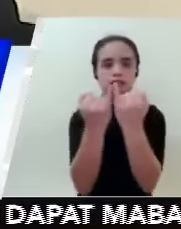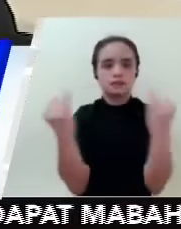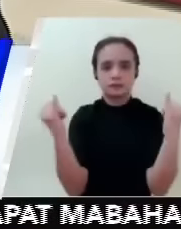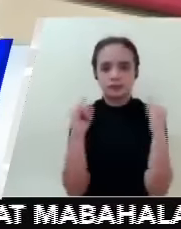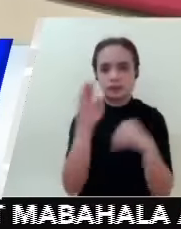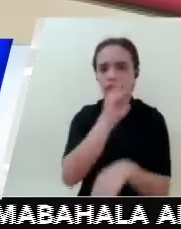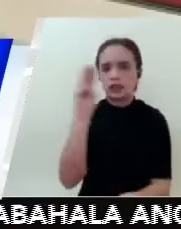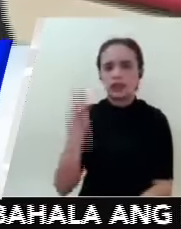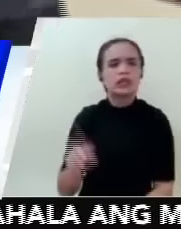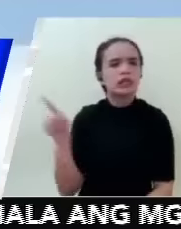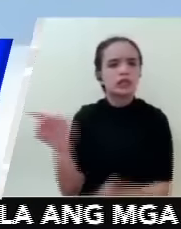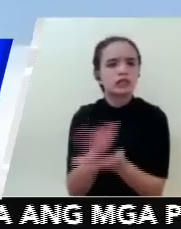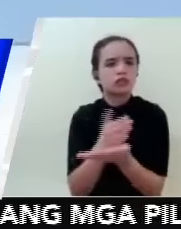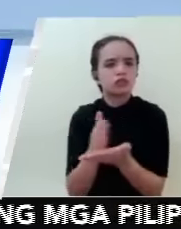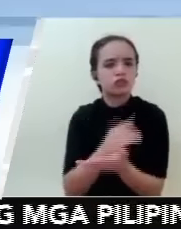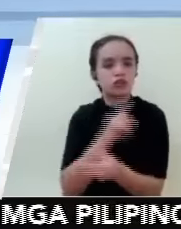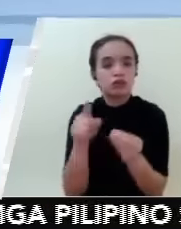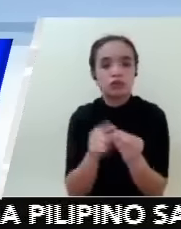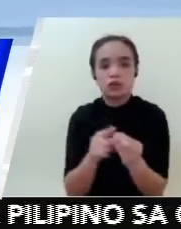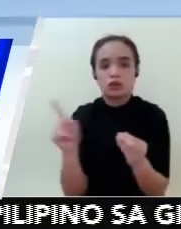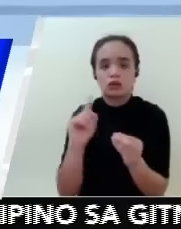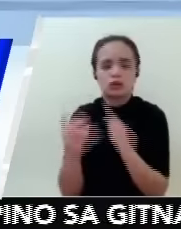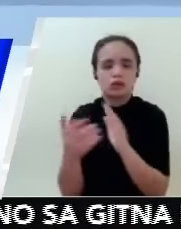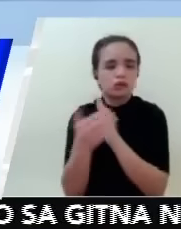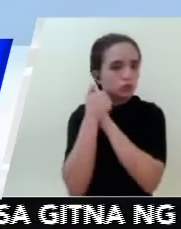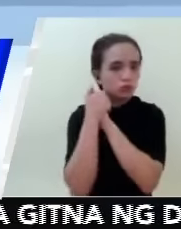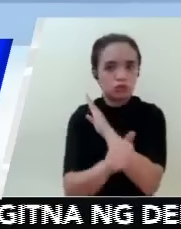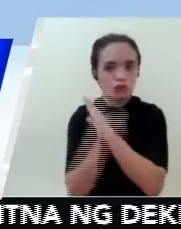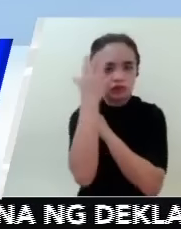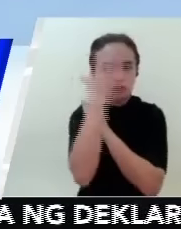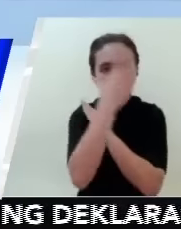ang kanilang world-class gymnastics techniques.